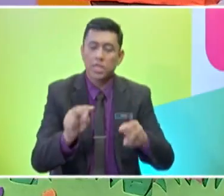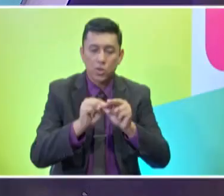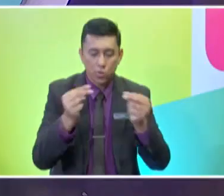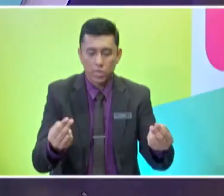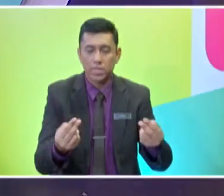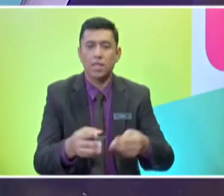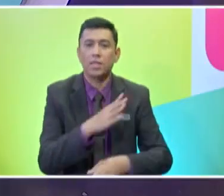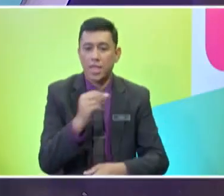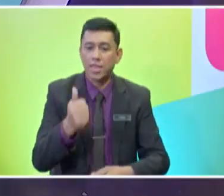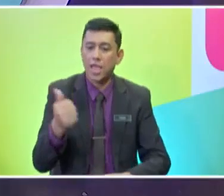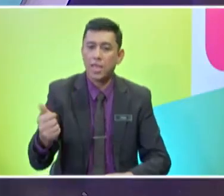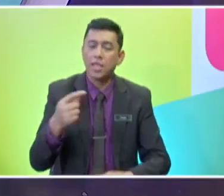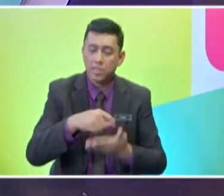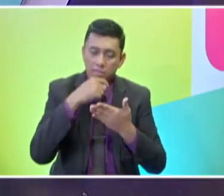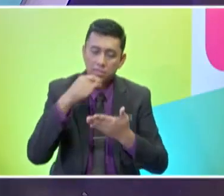tulis Oke